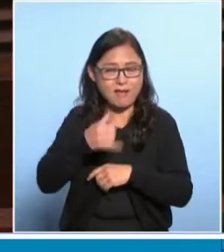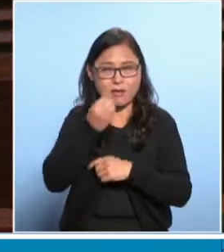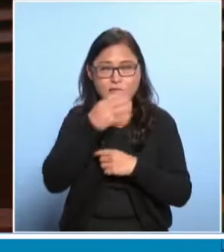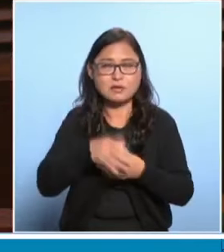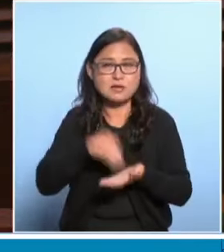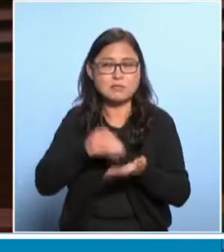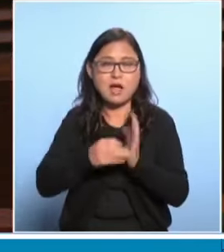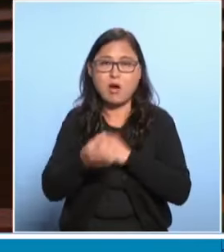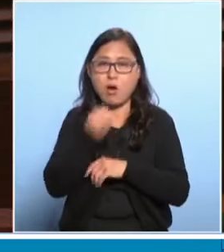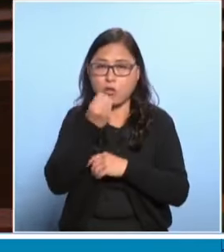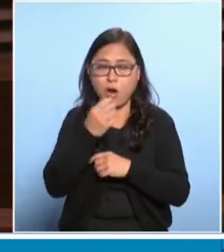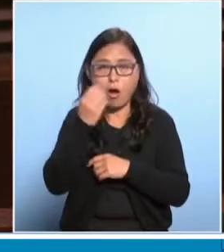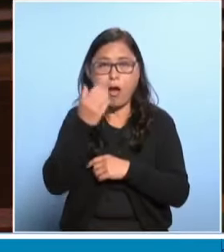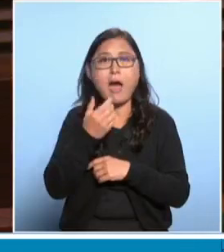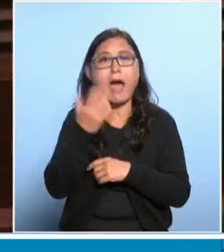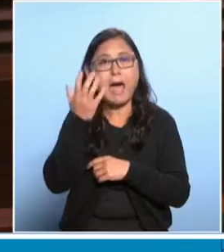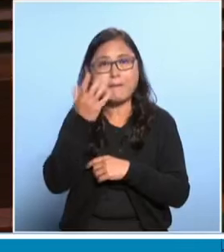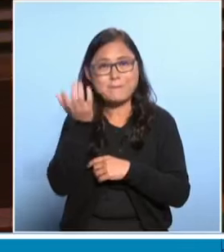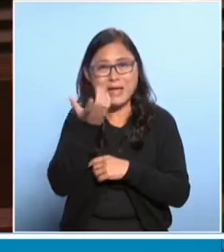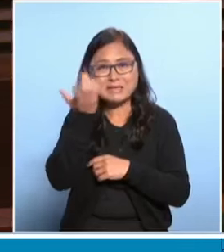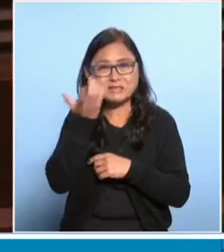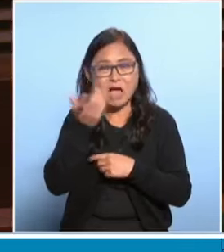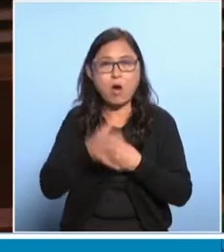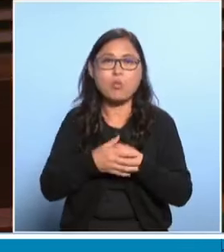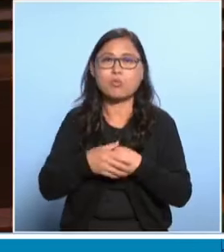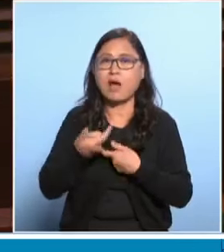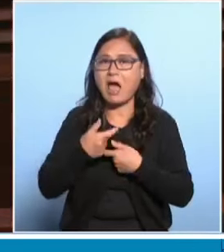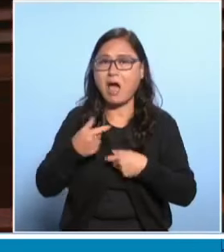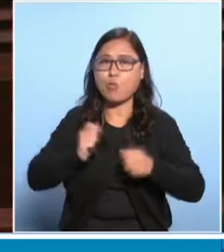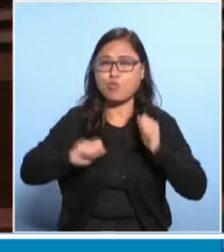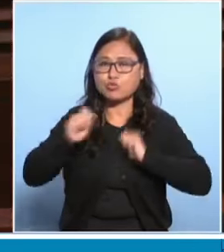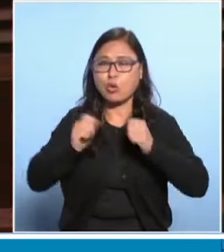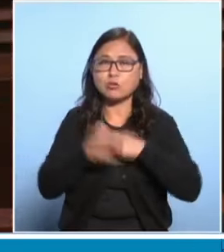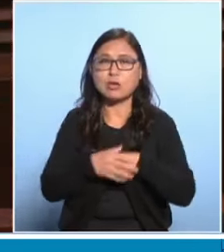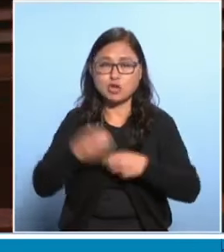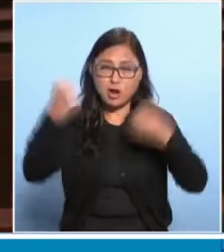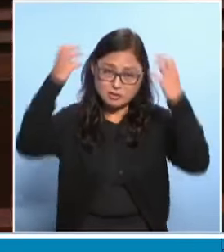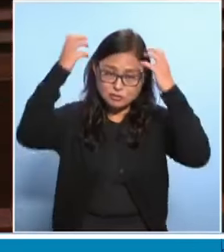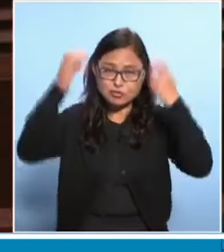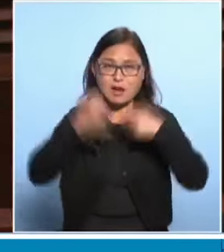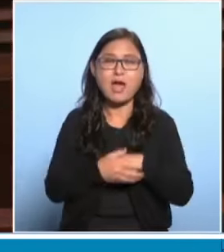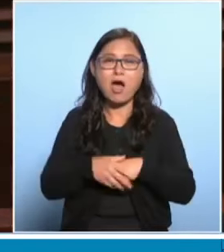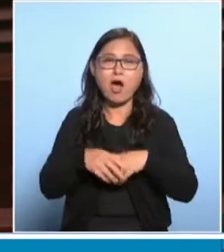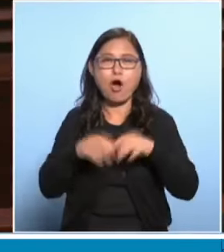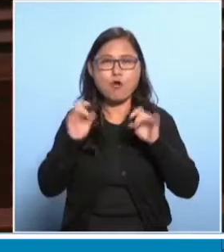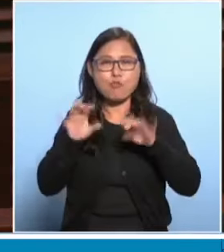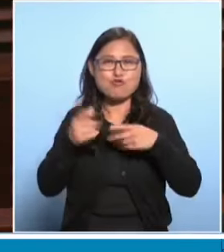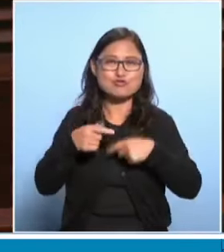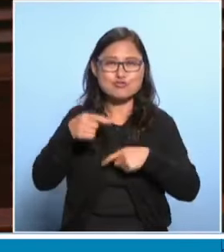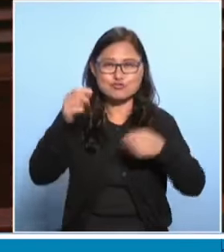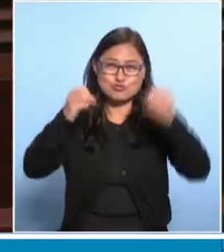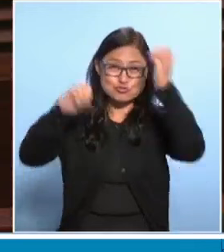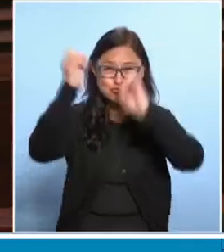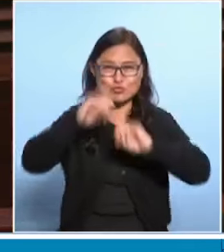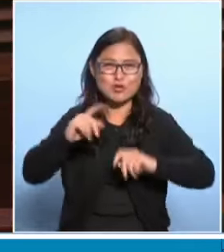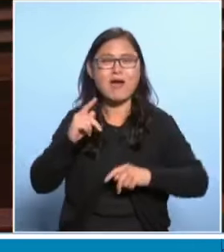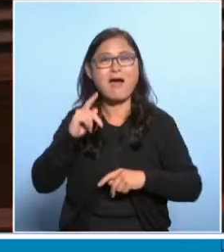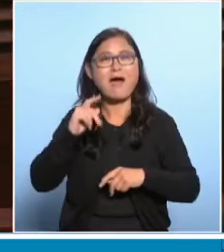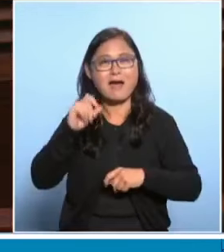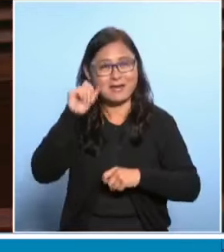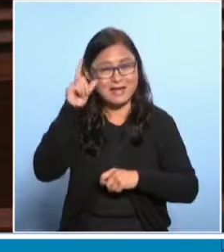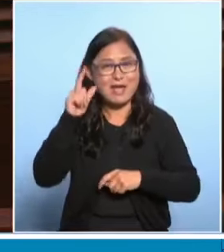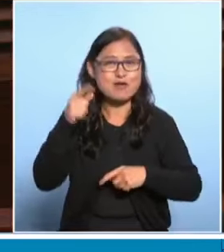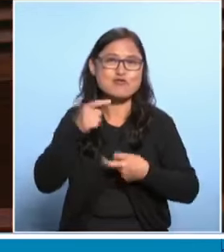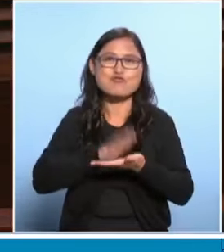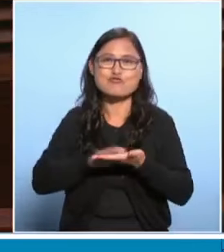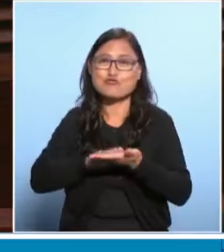港美酒佳肴巡禮，同時到訪香港迪士尼樂園、全新魔雪奇世界景區和體驗茶餐廳美食等，